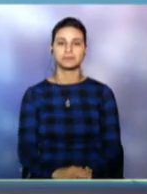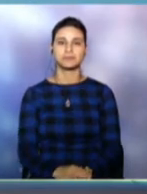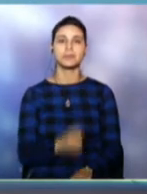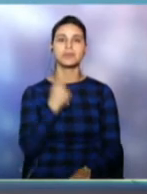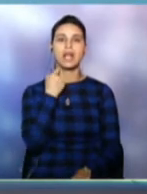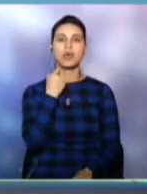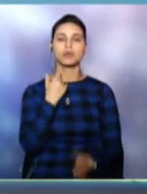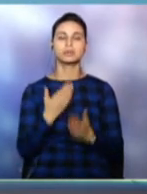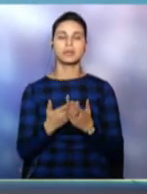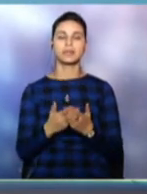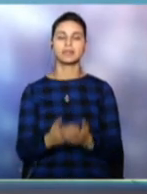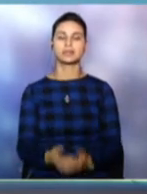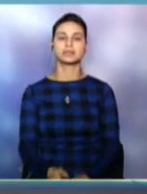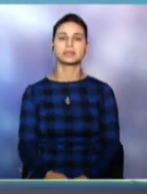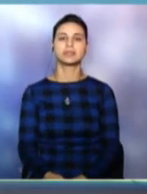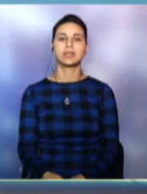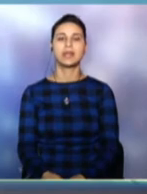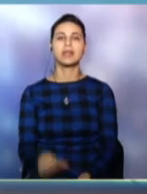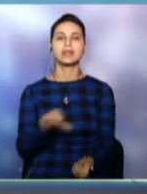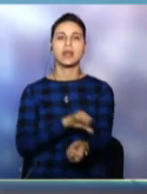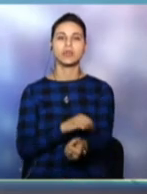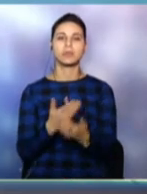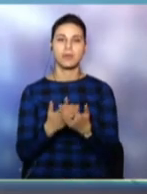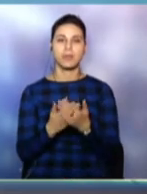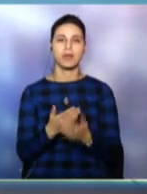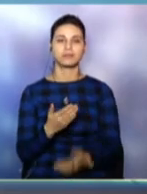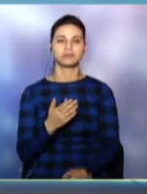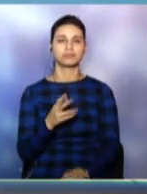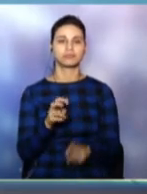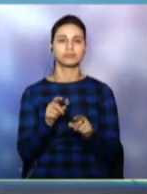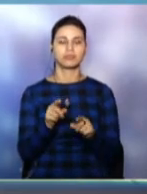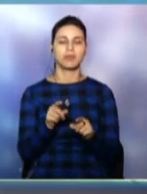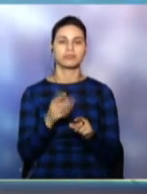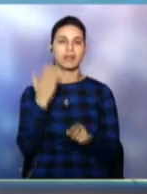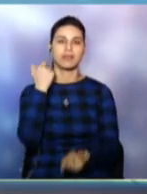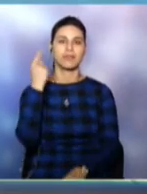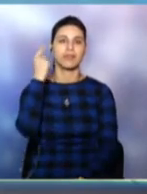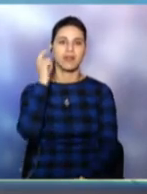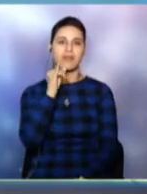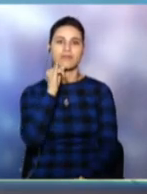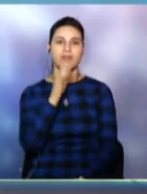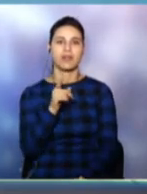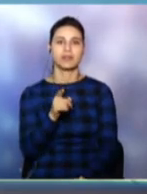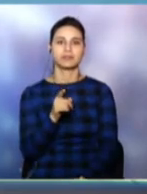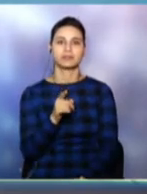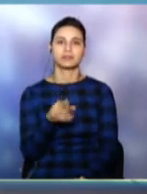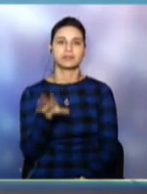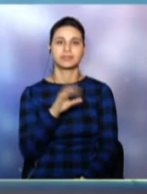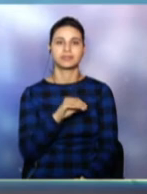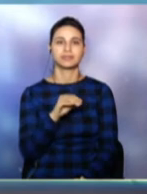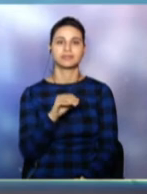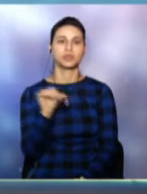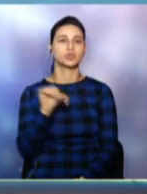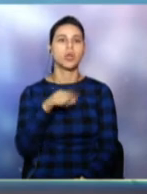ალკოჰოლის მიღება, ნარკოტიკული ნივთიერების მიღებაც კი არ ითვლებოდა მაინც და მაინც დასაკმობად.